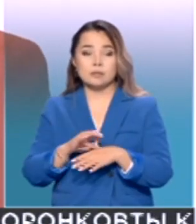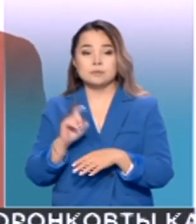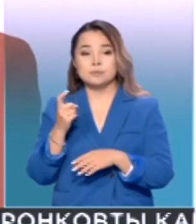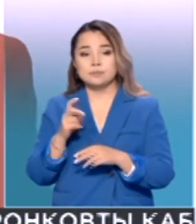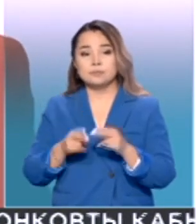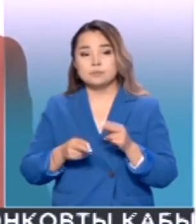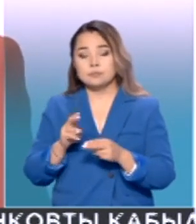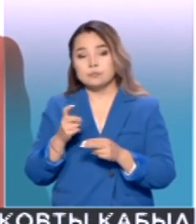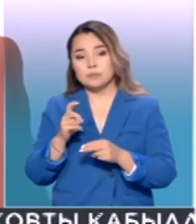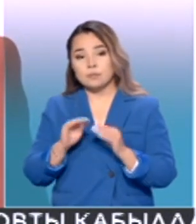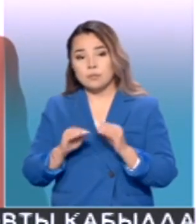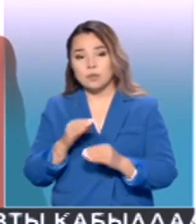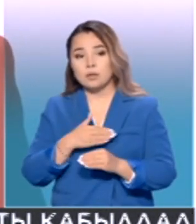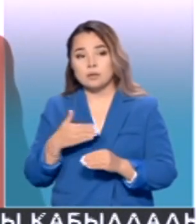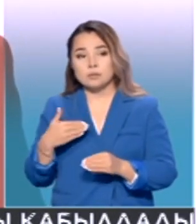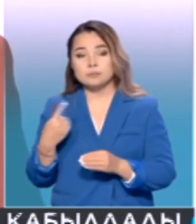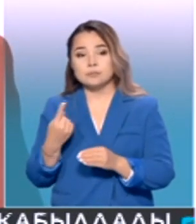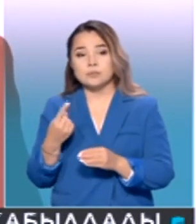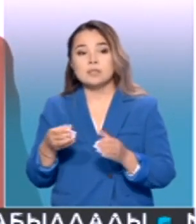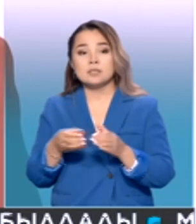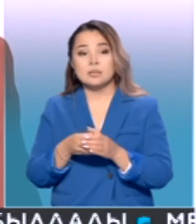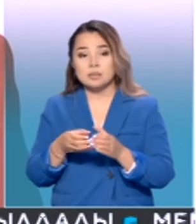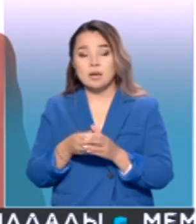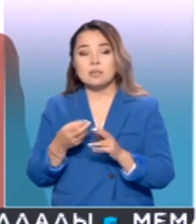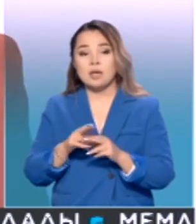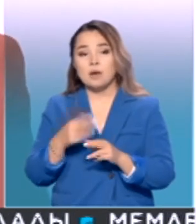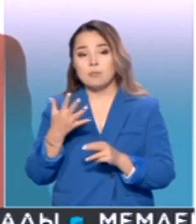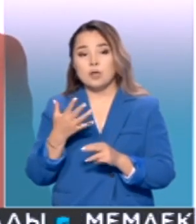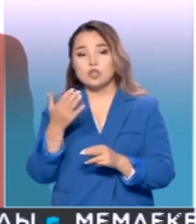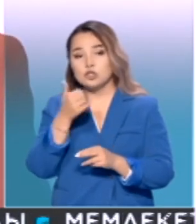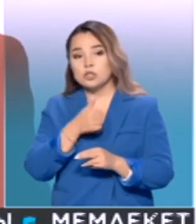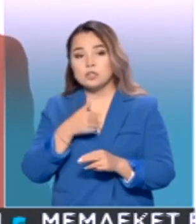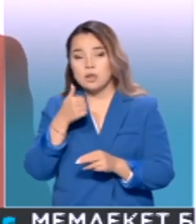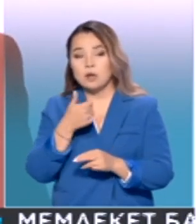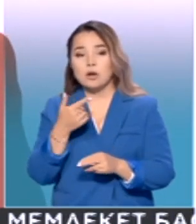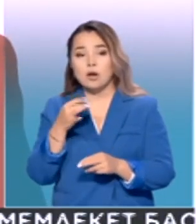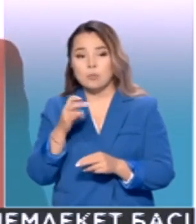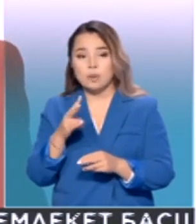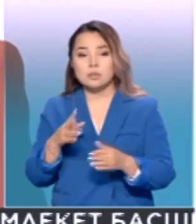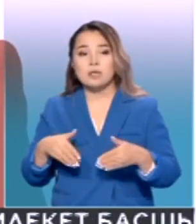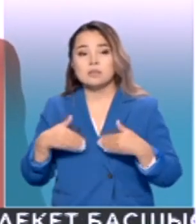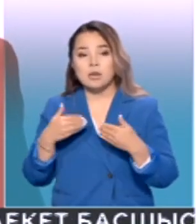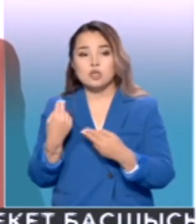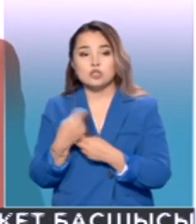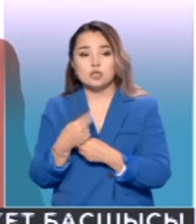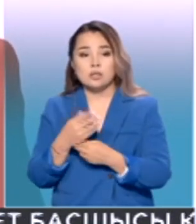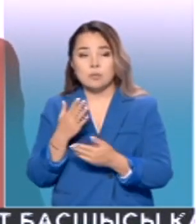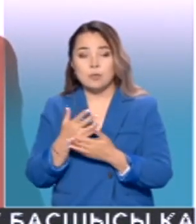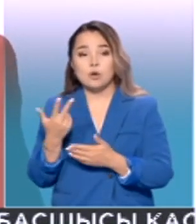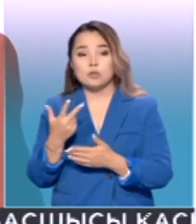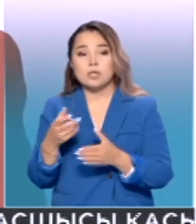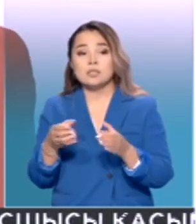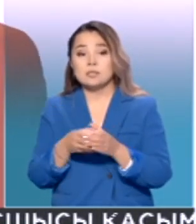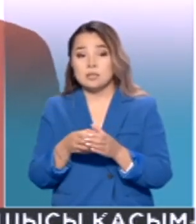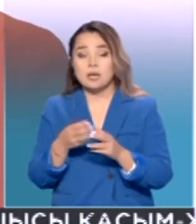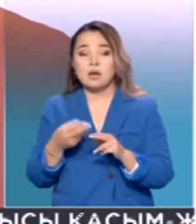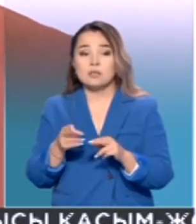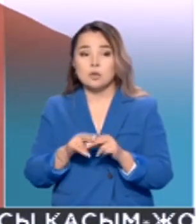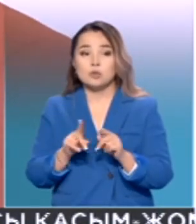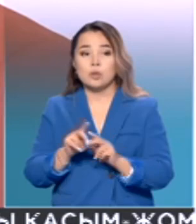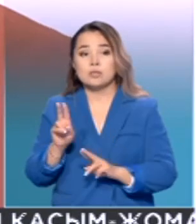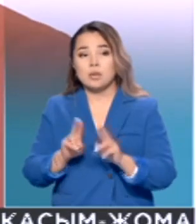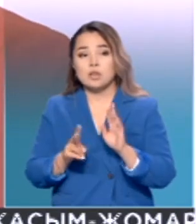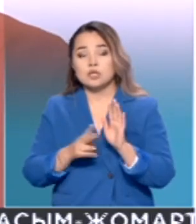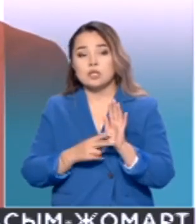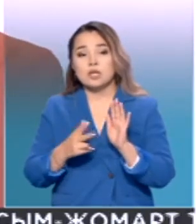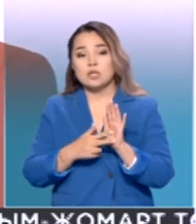химиялық терапиядан гөрі сүт безінің бірінші сатысында 5 жыл гормоналды терапиядан өтуге кеңес беріледі. Үшінші сатыда осы тәсілмен